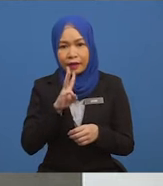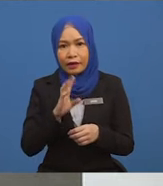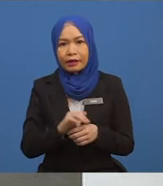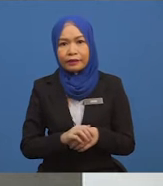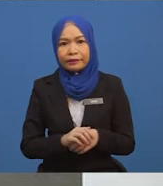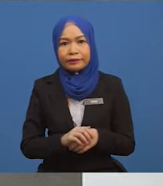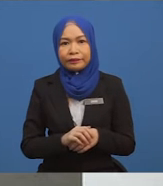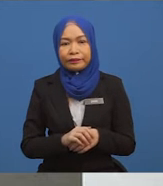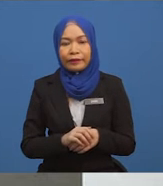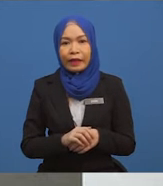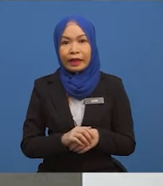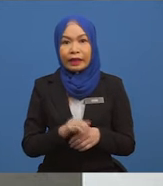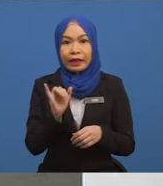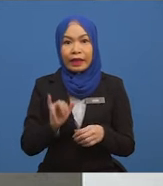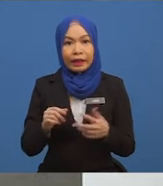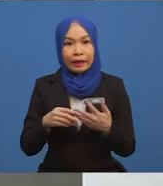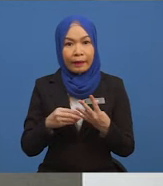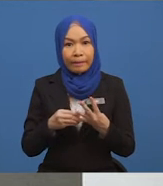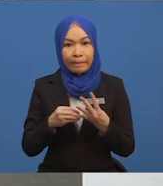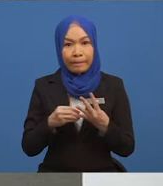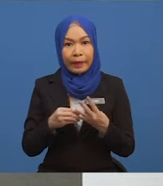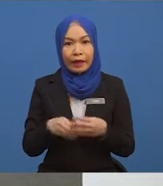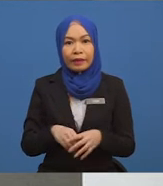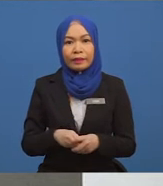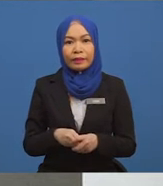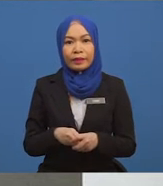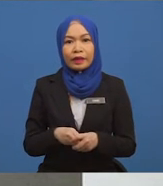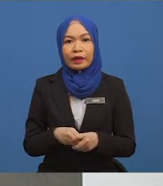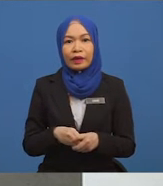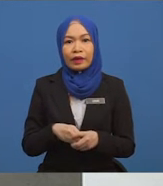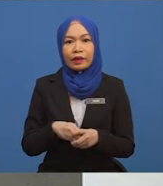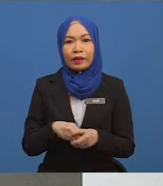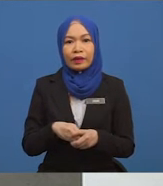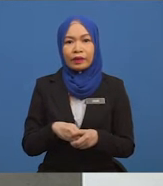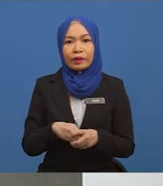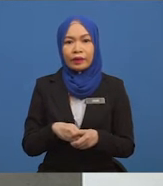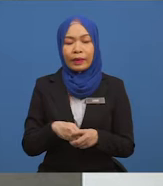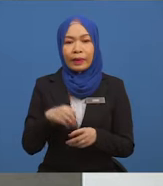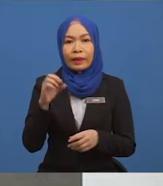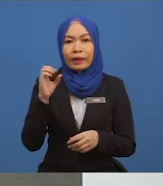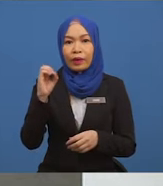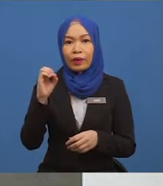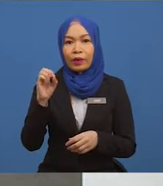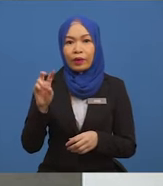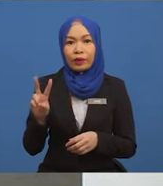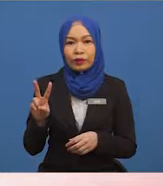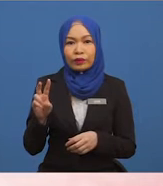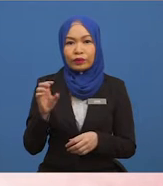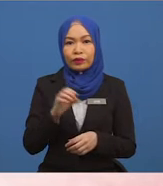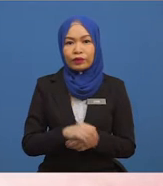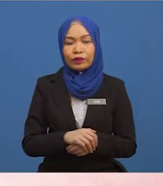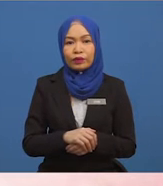adalah berkaitan dengan pengoksidaan glukosa semasa respirasi aerob